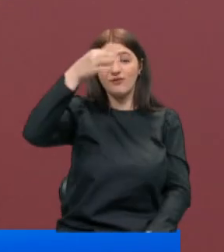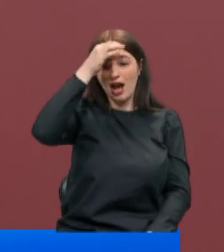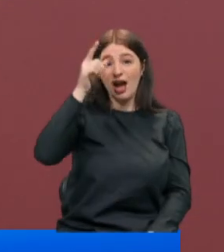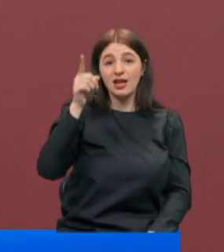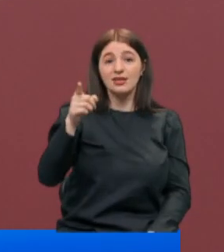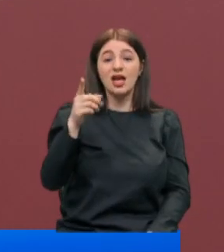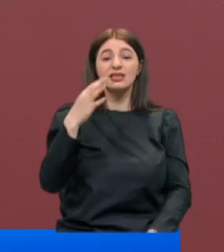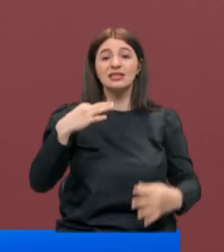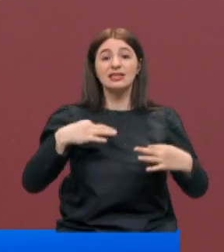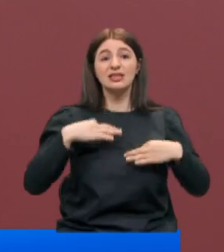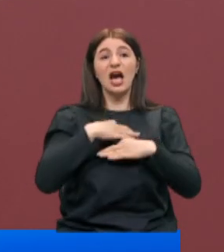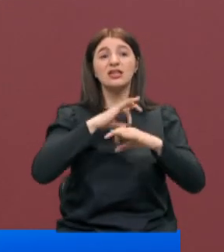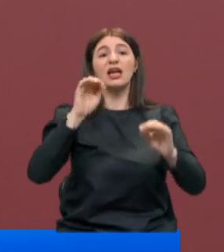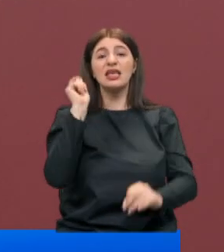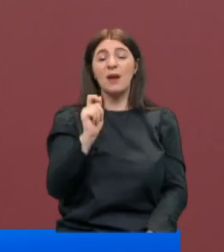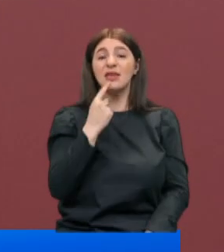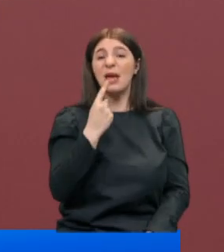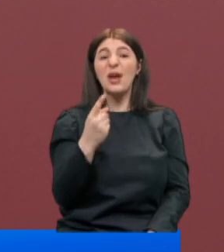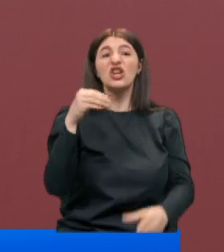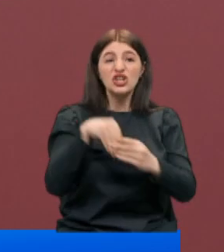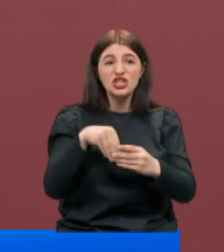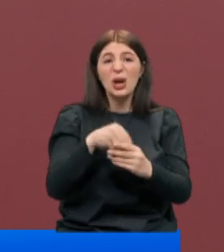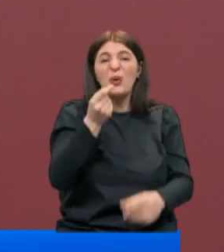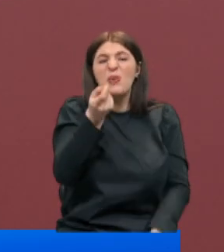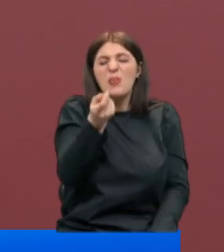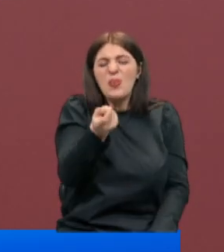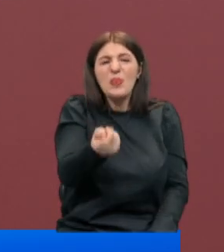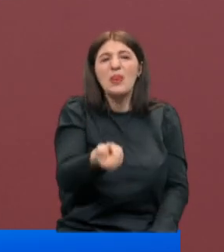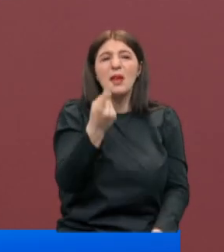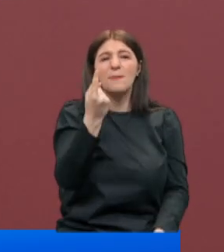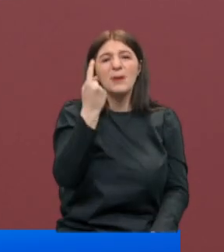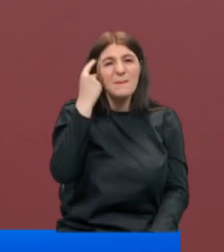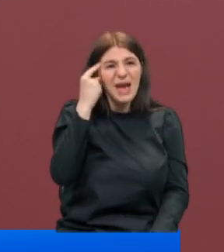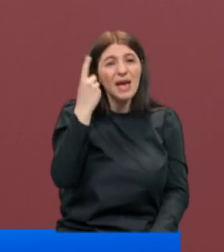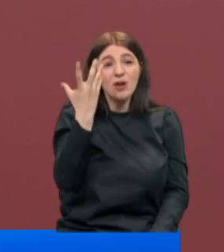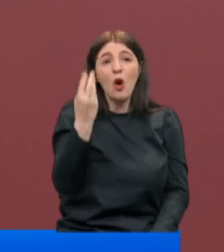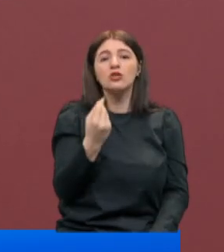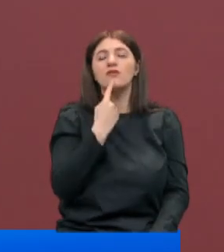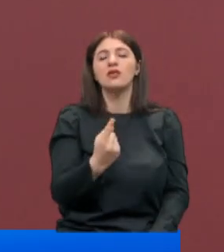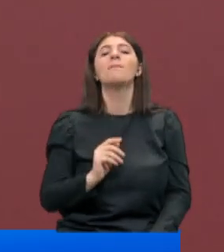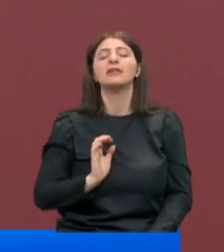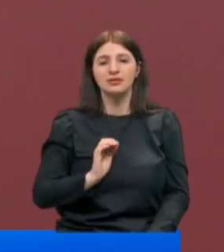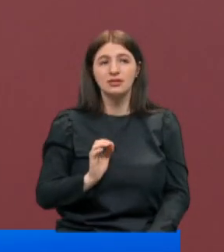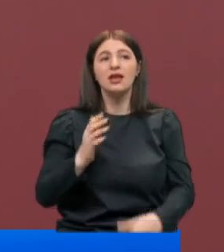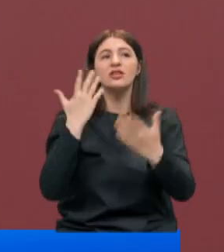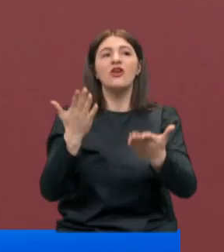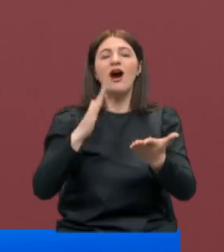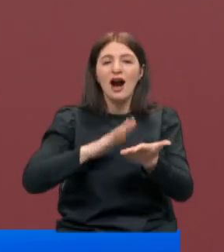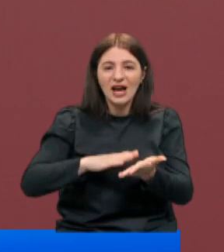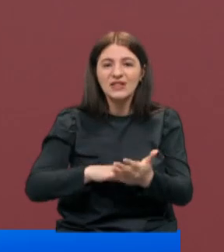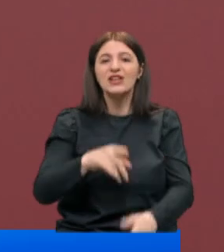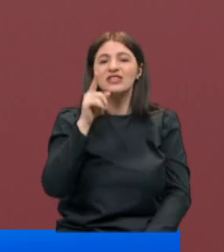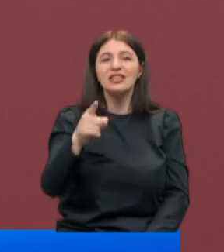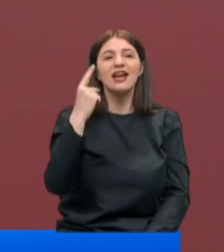Sultan Mehmet Han'ın saygısızlık yaptın demek için mercimek büyüklüğünde bir beyin bile olsa demez ya arkadaşlar